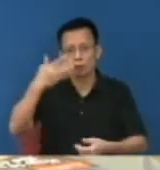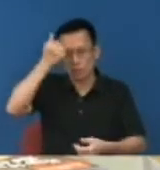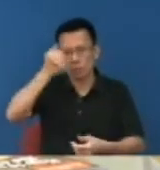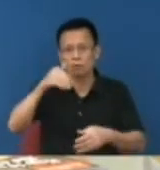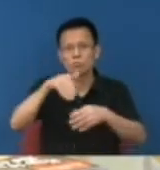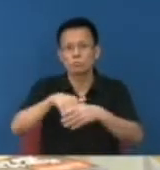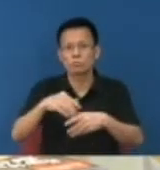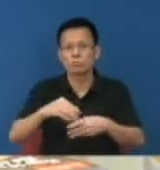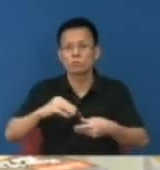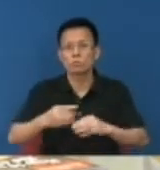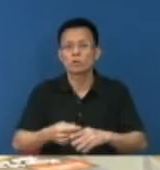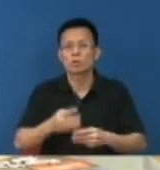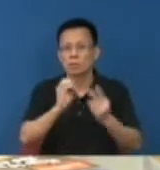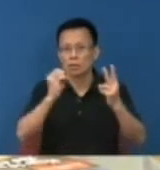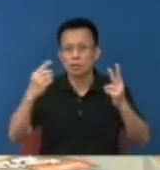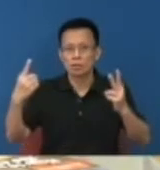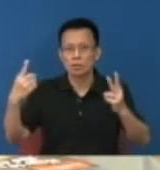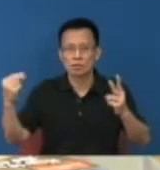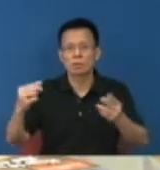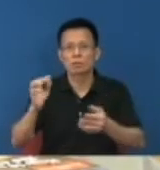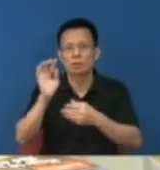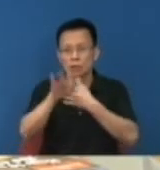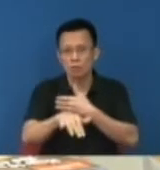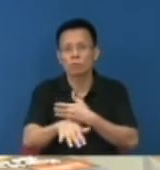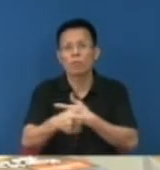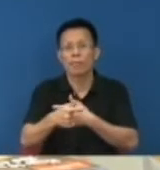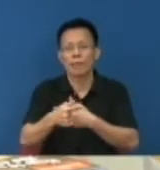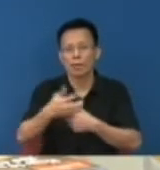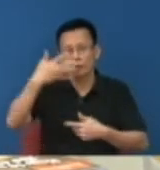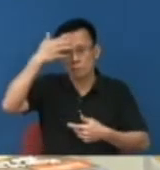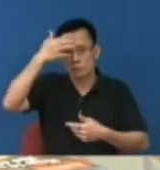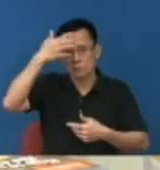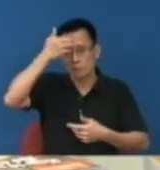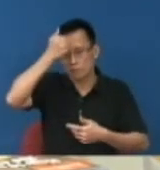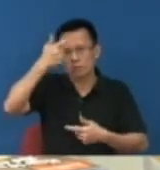到2017之後嗰、那個特首就會處理